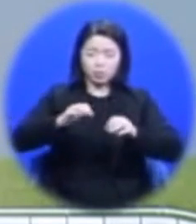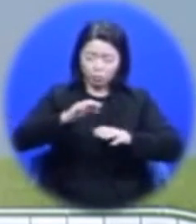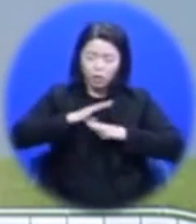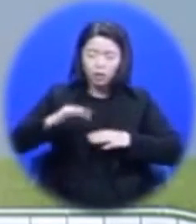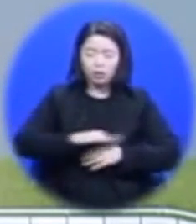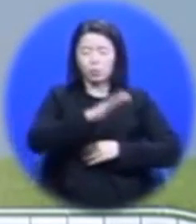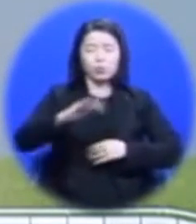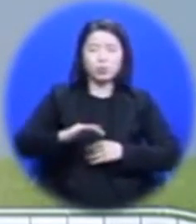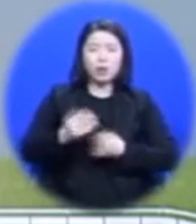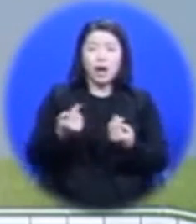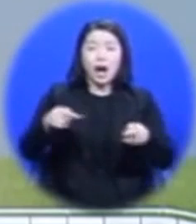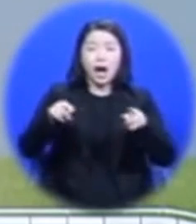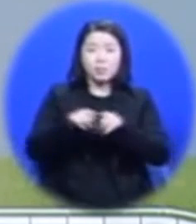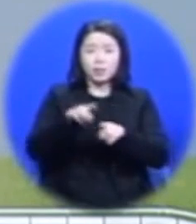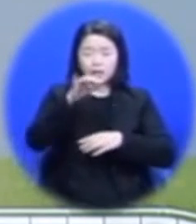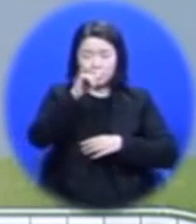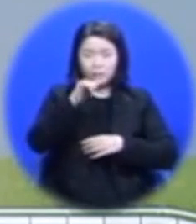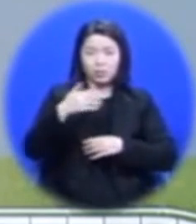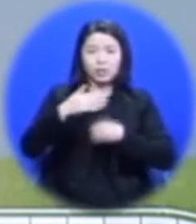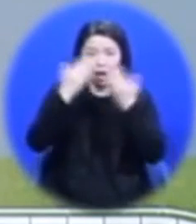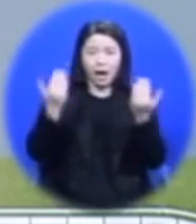우리와 같이 있다는 걸 다 알게 됩니다.